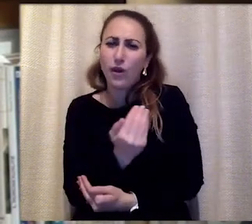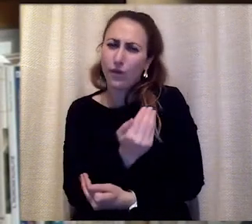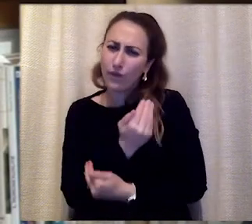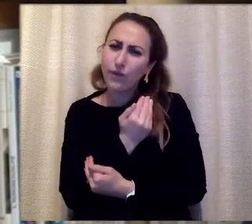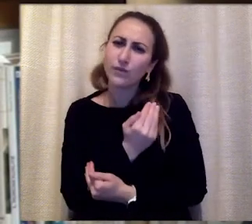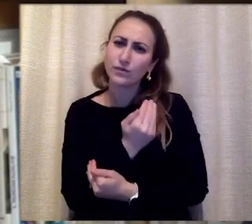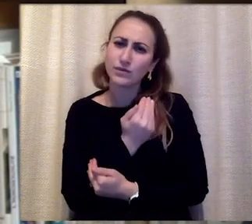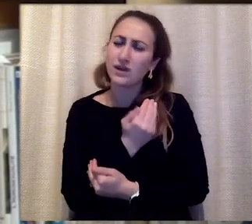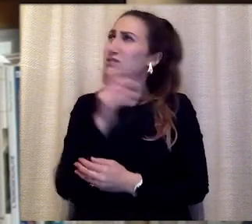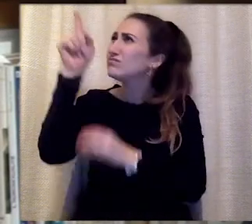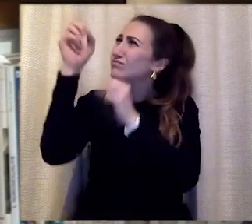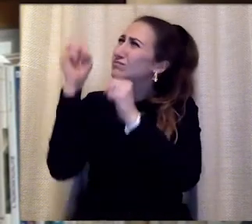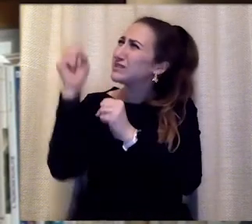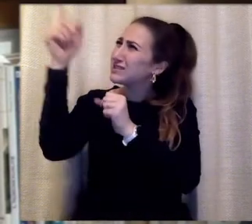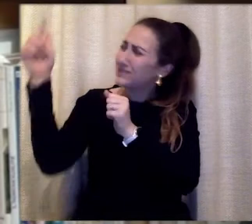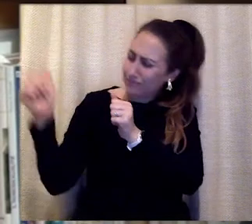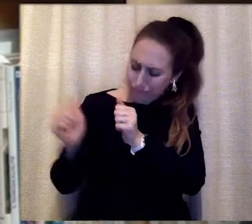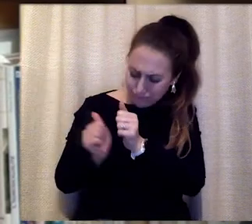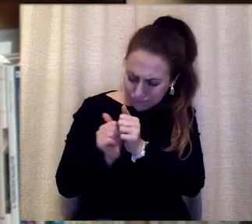Accompagne-nous, Seigneur.